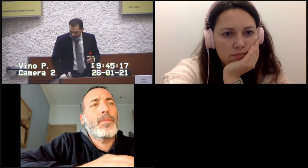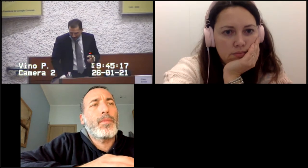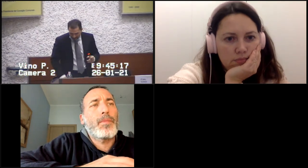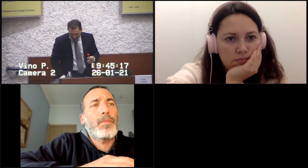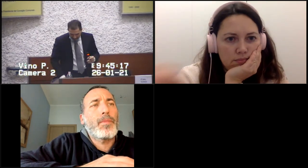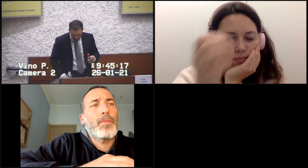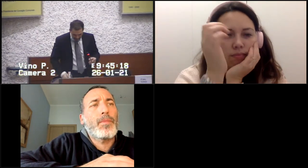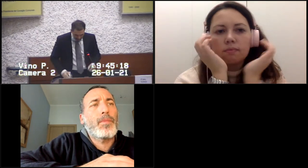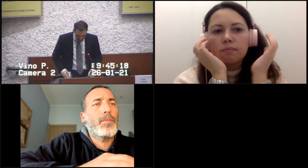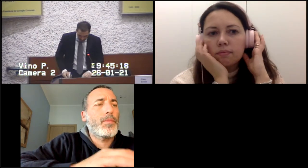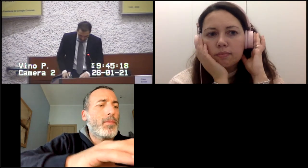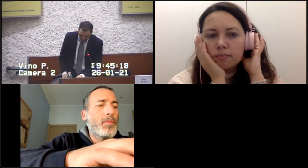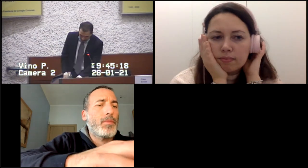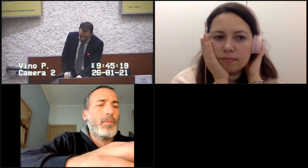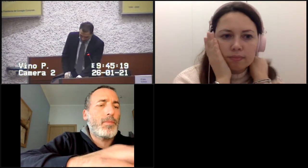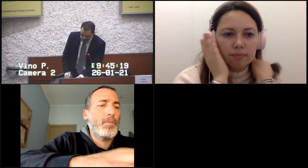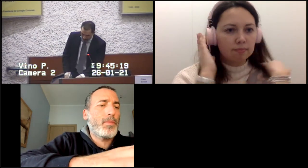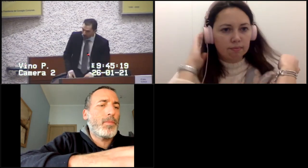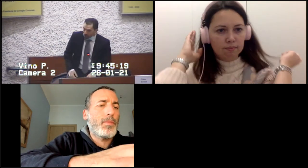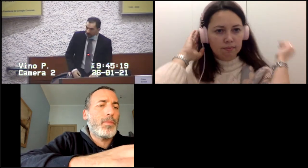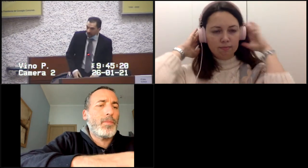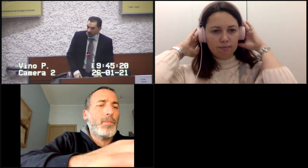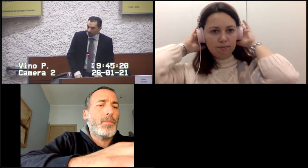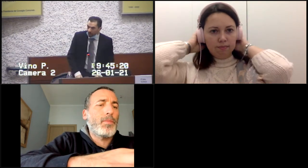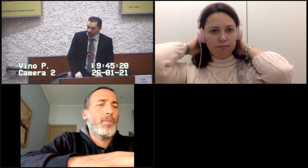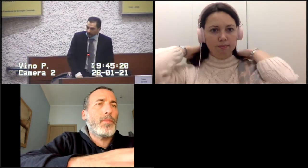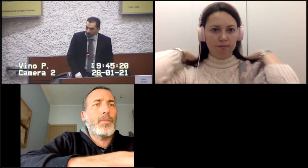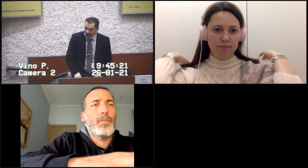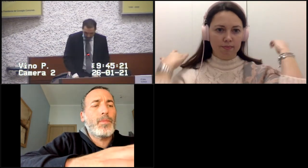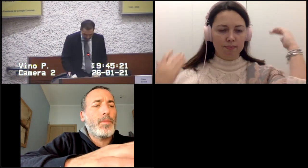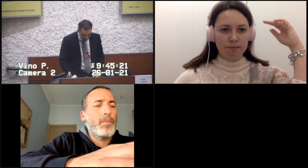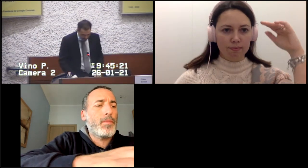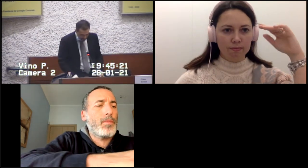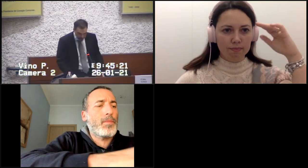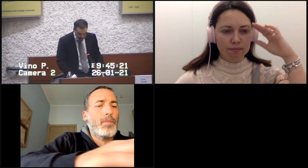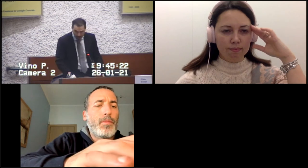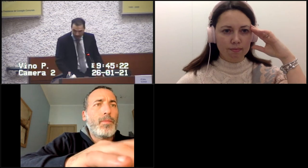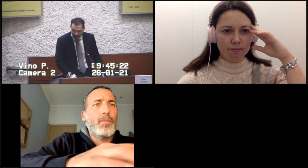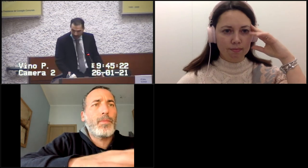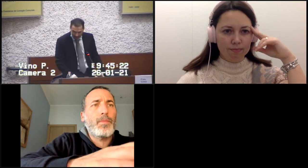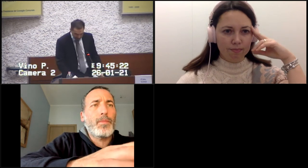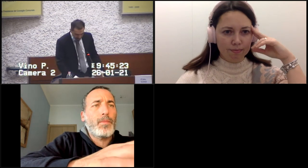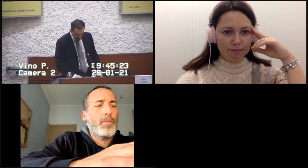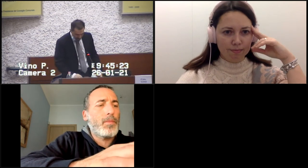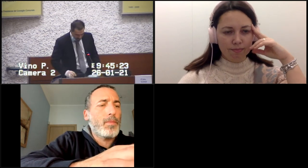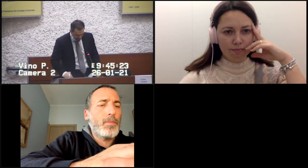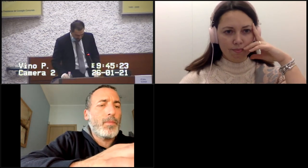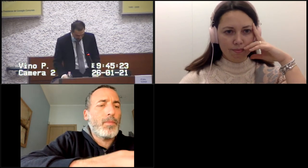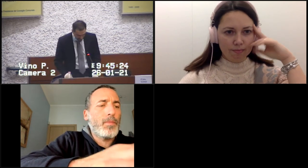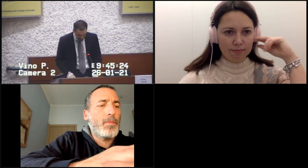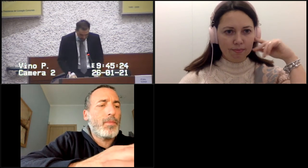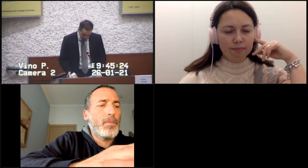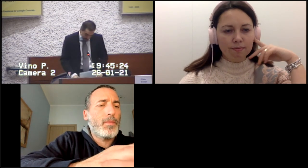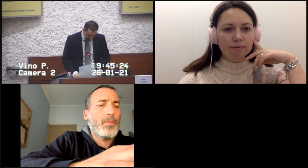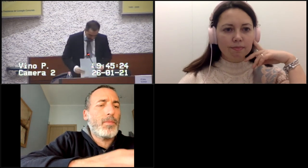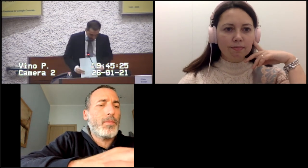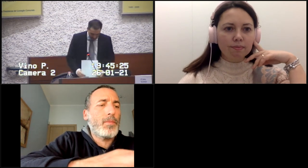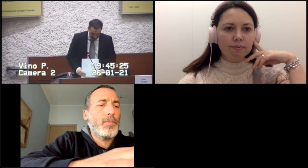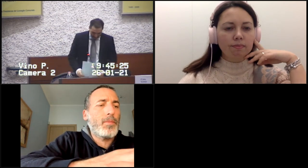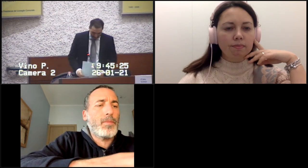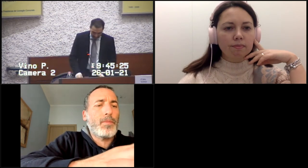Grazie Presidente. Cederei volentieri il mio tempo alla consigliera Chittò per rispondere al consigliere Vincelli, onestamente,